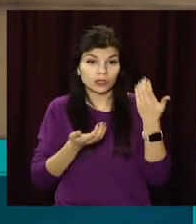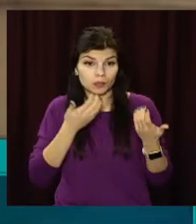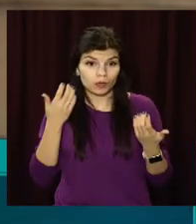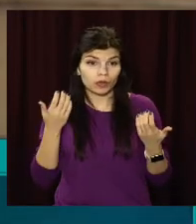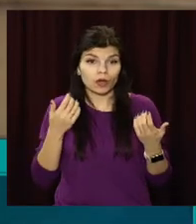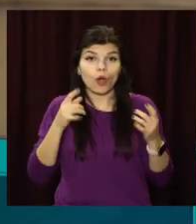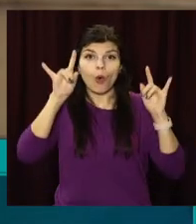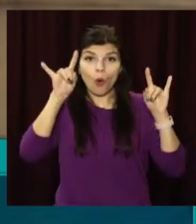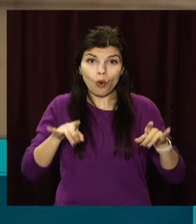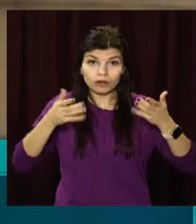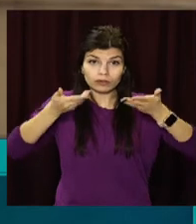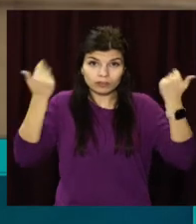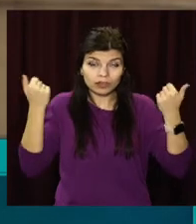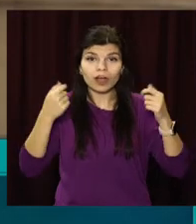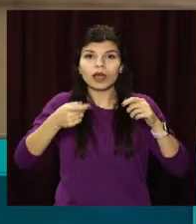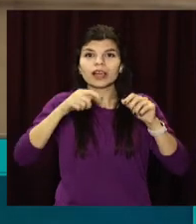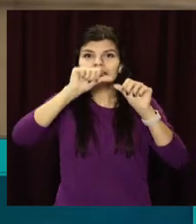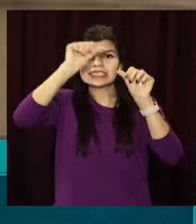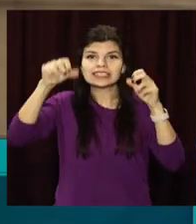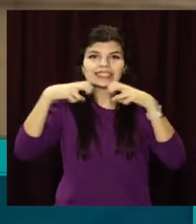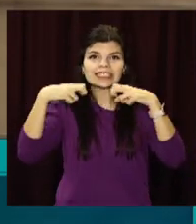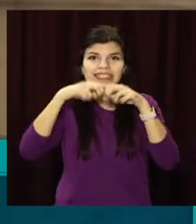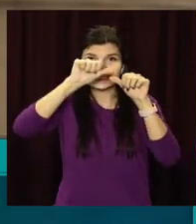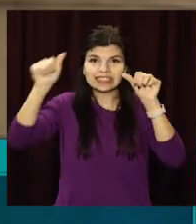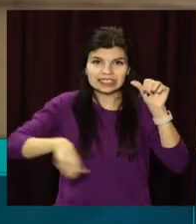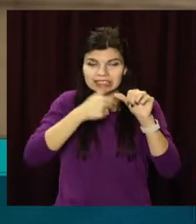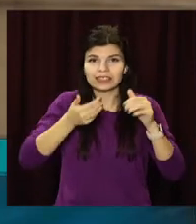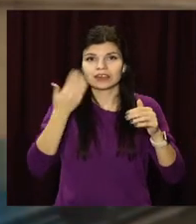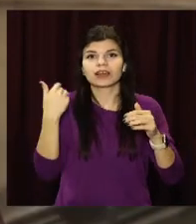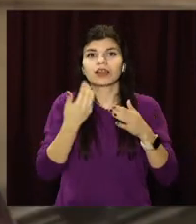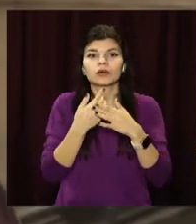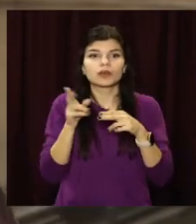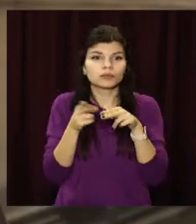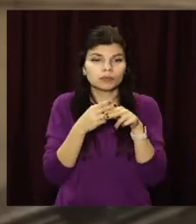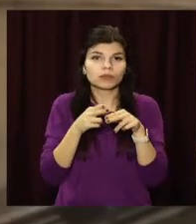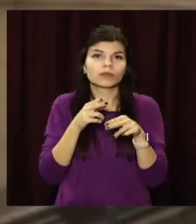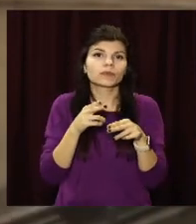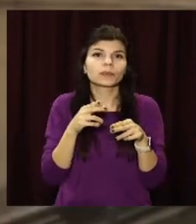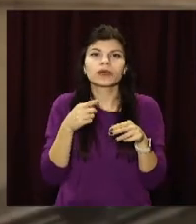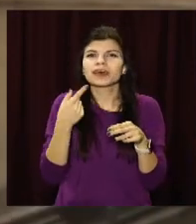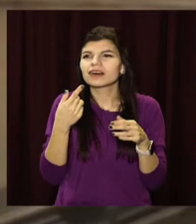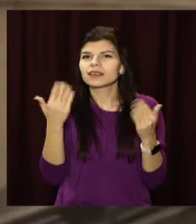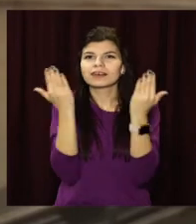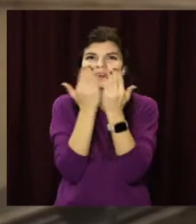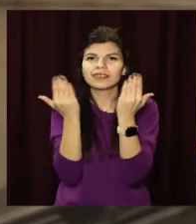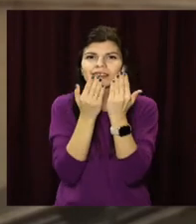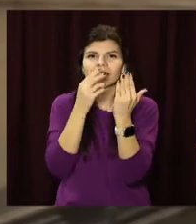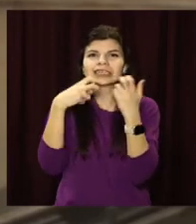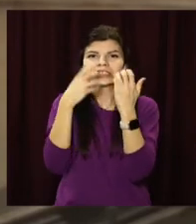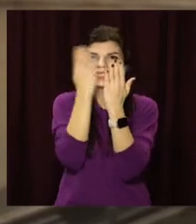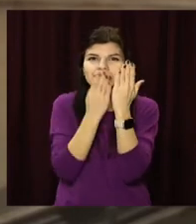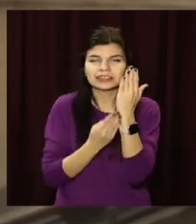Знімаються окна, знімається обшивка, производиться капітальний ремонт кровлі, оконних прийомів, кузова всього.